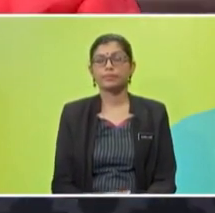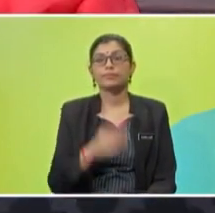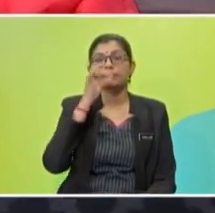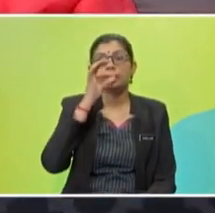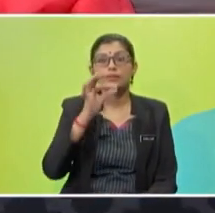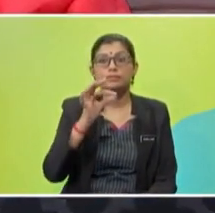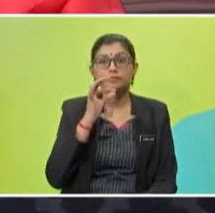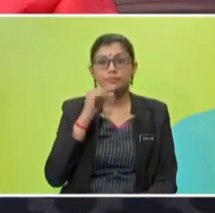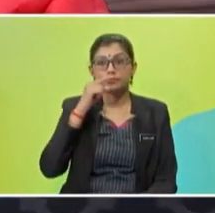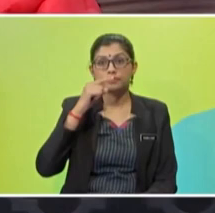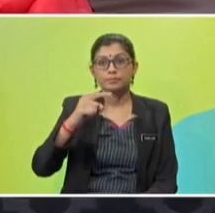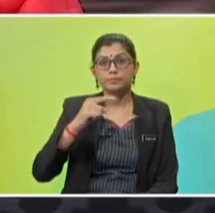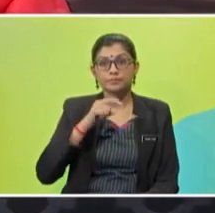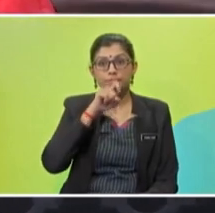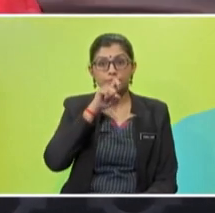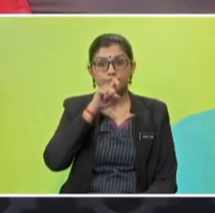Betul